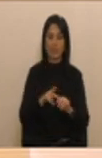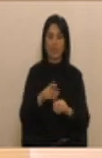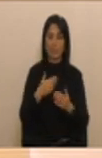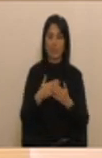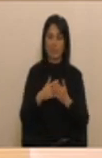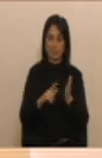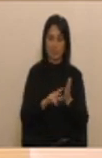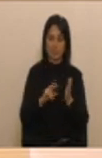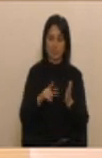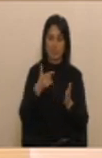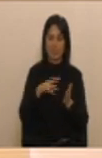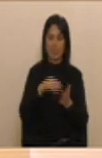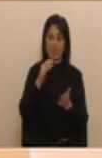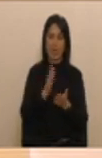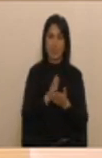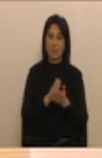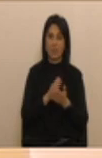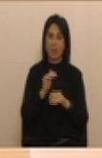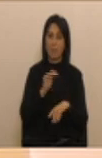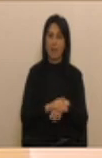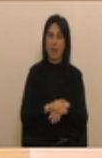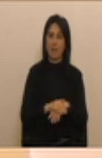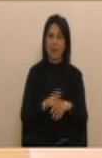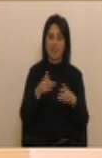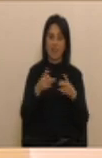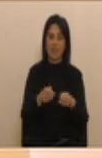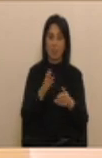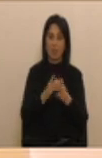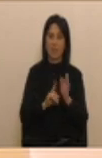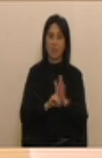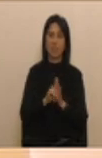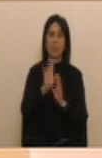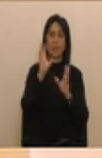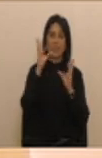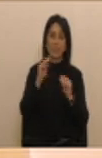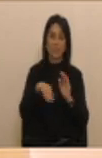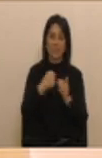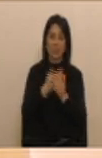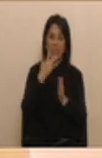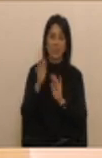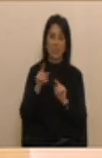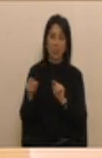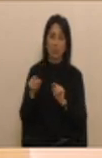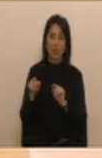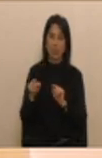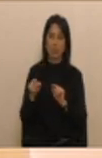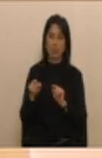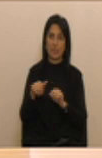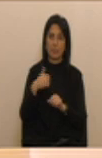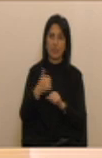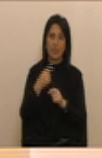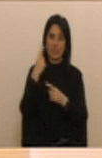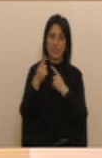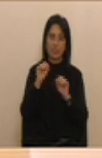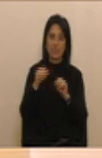მაგალითად 7 წელია გირჩი არსებობს და ფაქტობრივად დაბლოკილები ვართ შექმნის დღიდან ნაციონალური მოძრაობის მთავარ